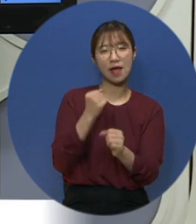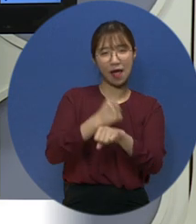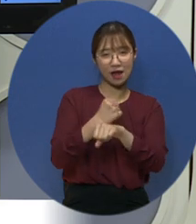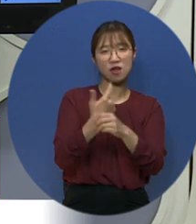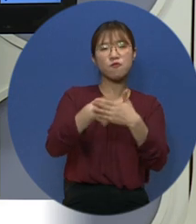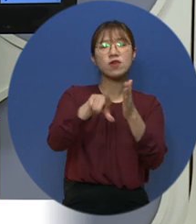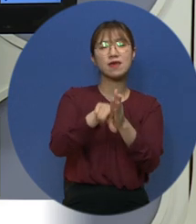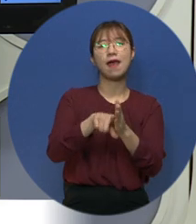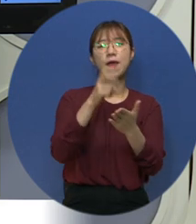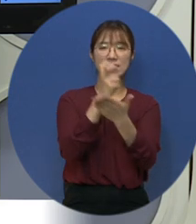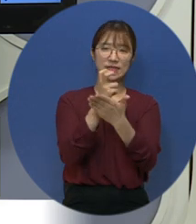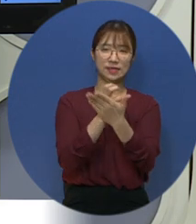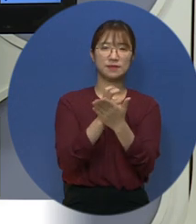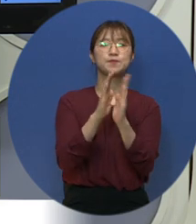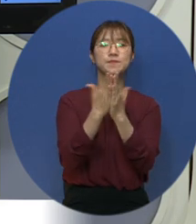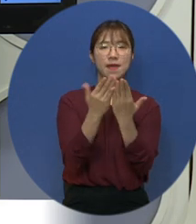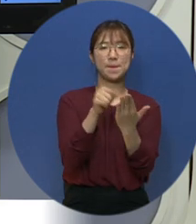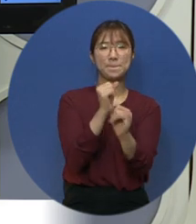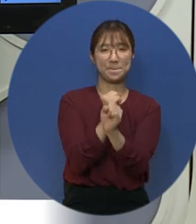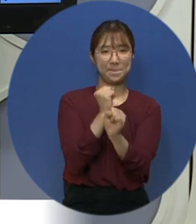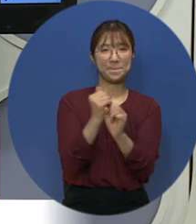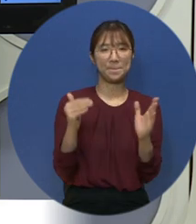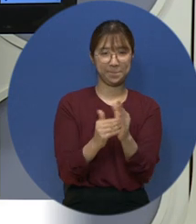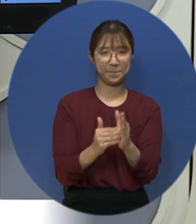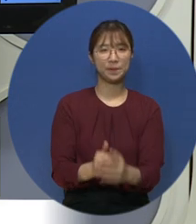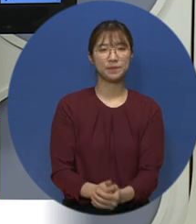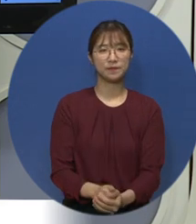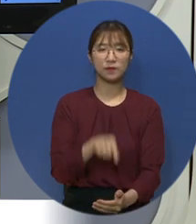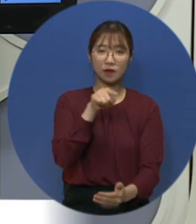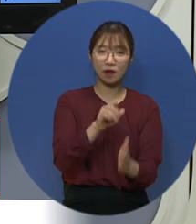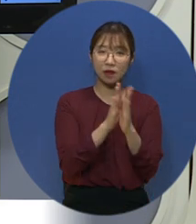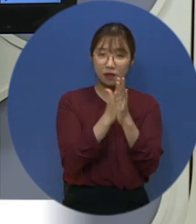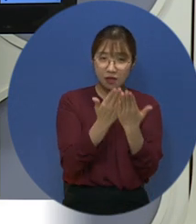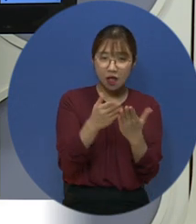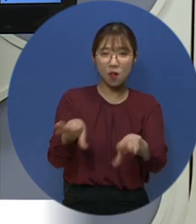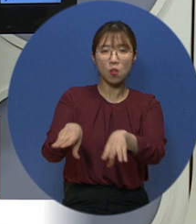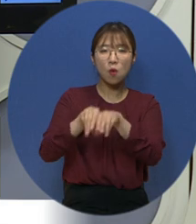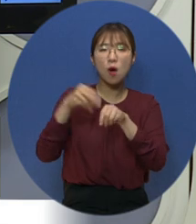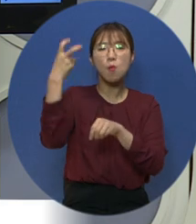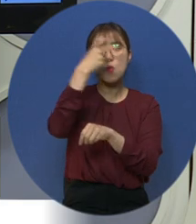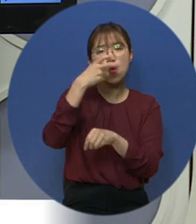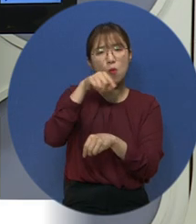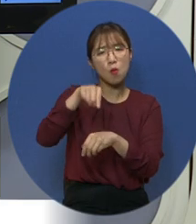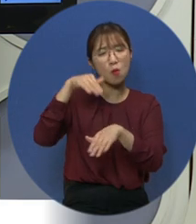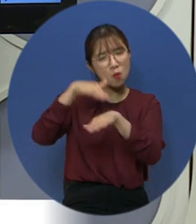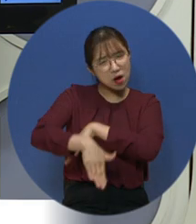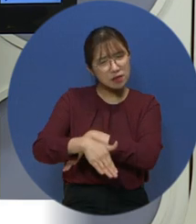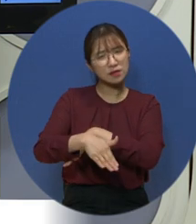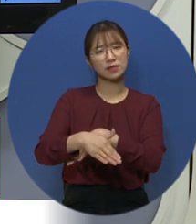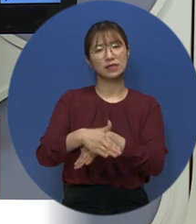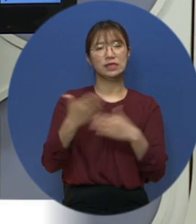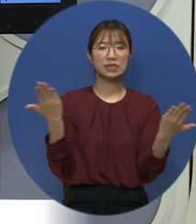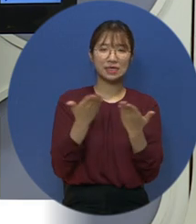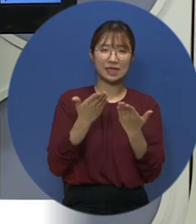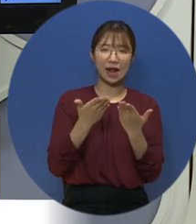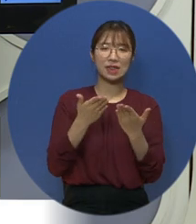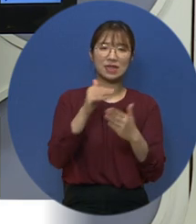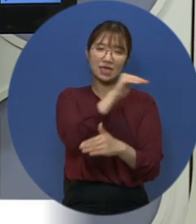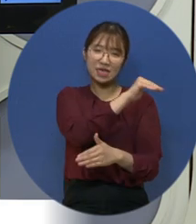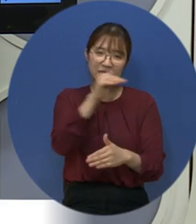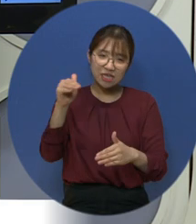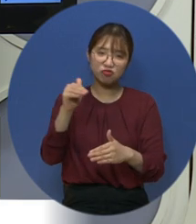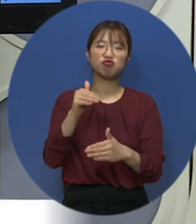추진 가이드북을 말했습니다 이번 가이드북에서 는 통합 돌봄의 관점에서 일하는 방식의